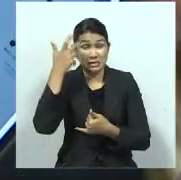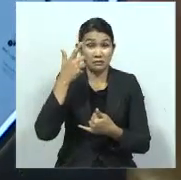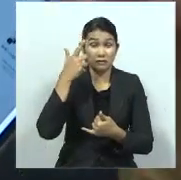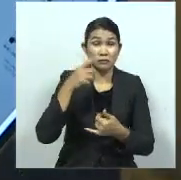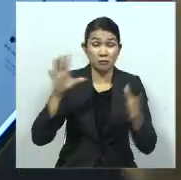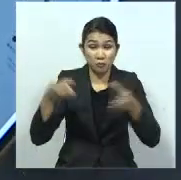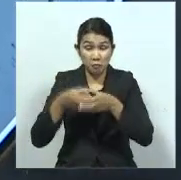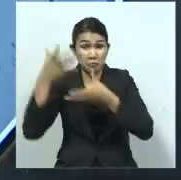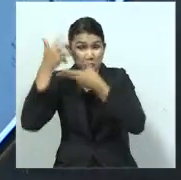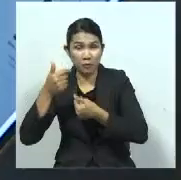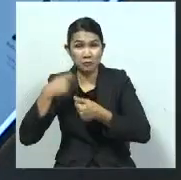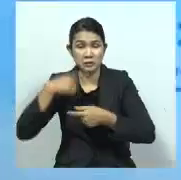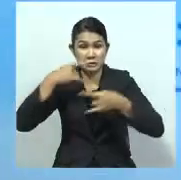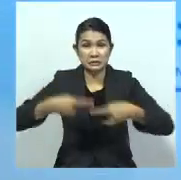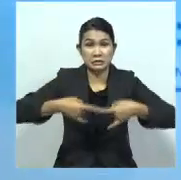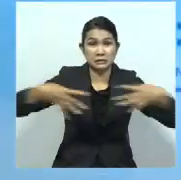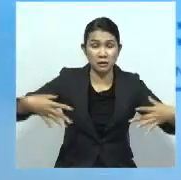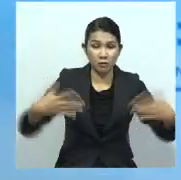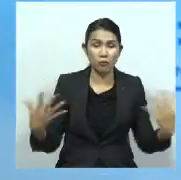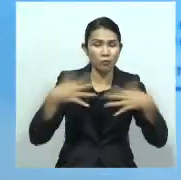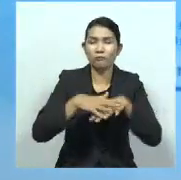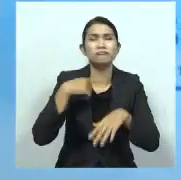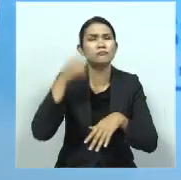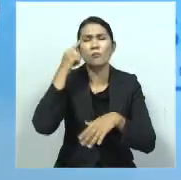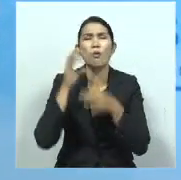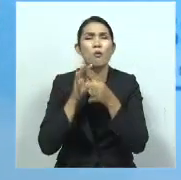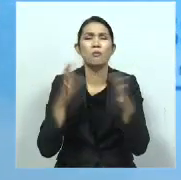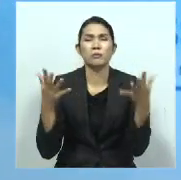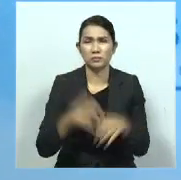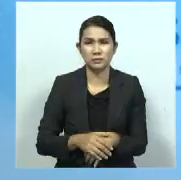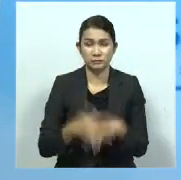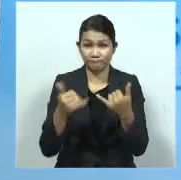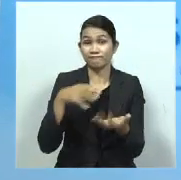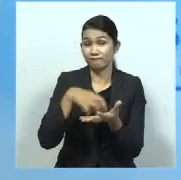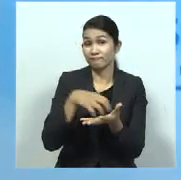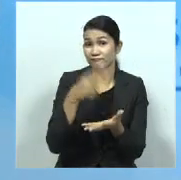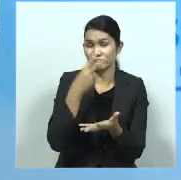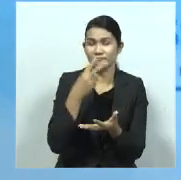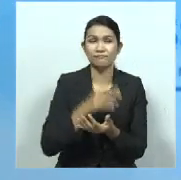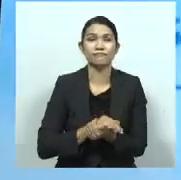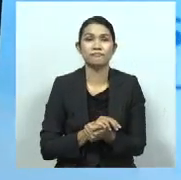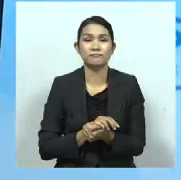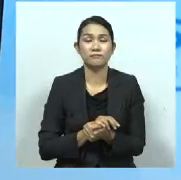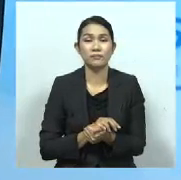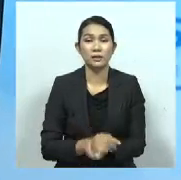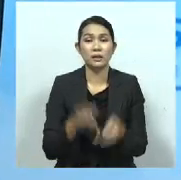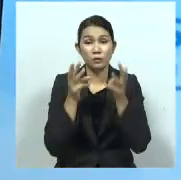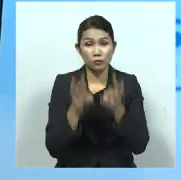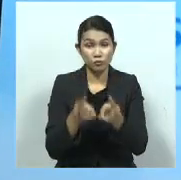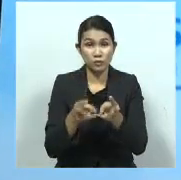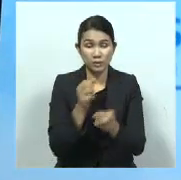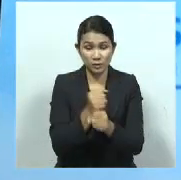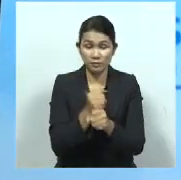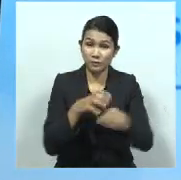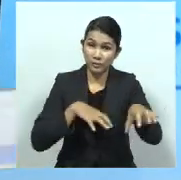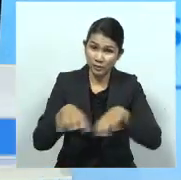ธิปัตย์จะเป็นฝ่ายค้านหรือว่าจะเข้าร่วมรัฐบาลลองไปฟังเสียงโฆษกพรรคประชาธิปัตย์ดูครับ กระบวนการหลักการเ